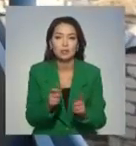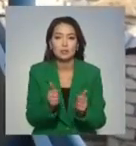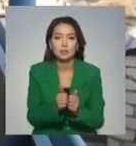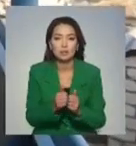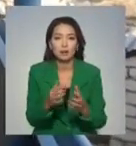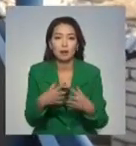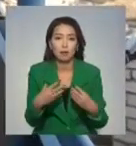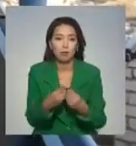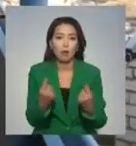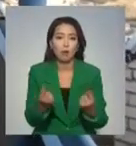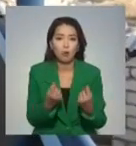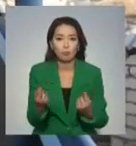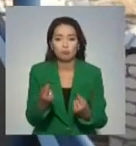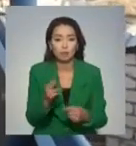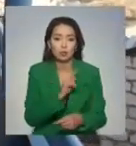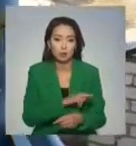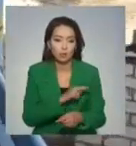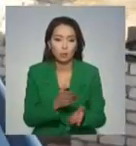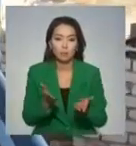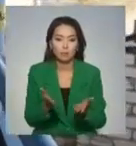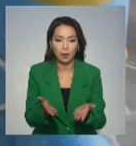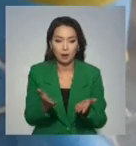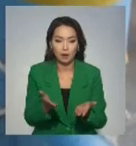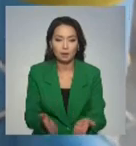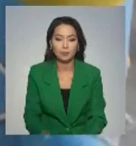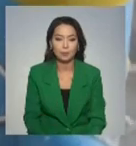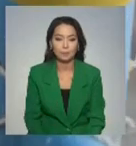семья. Пара работала в пекарне.